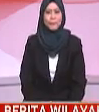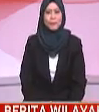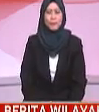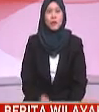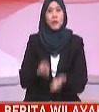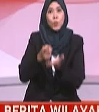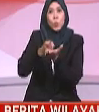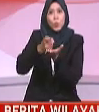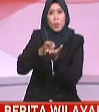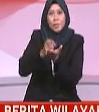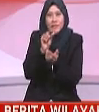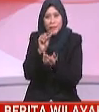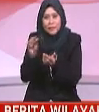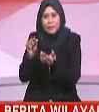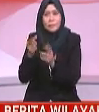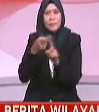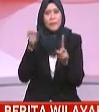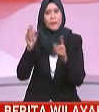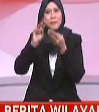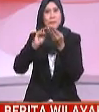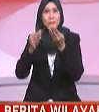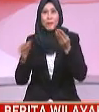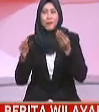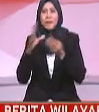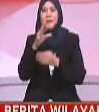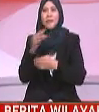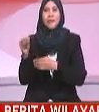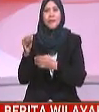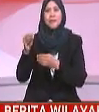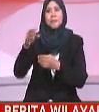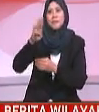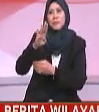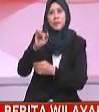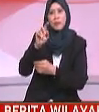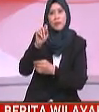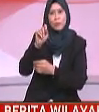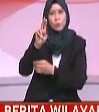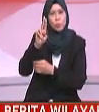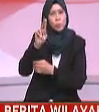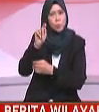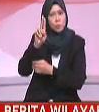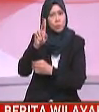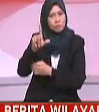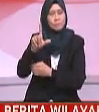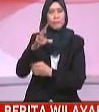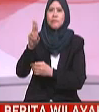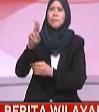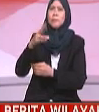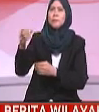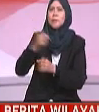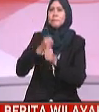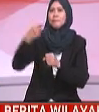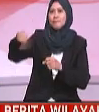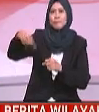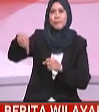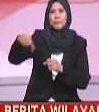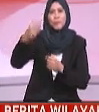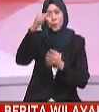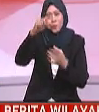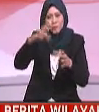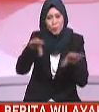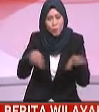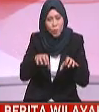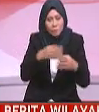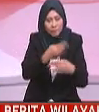Bubuk yang diperoleh dari Miri dan Bintulu mempunyai kualiti terbaik untuk menghasilkan belacan, cencaluk